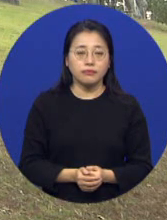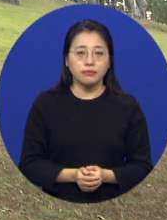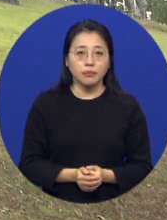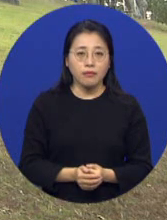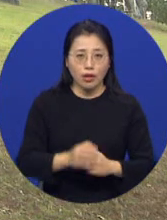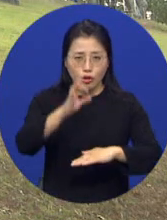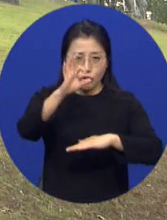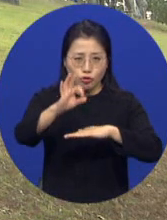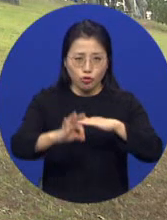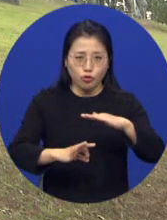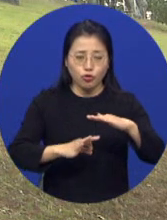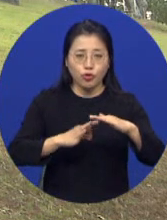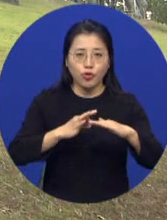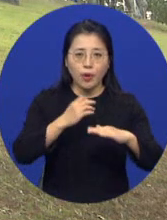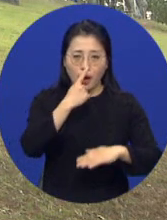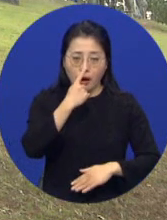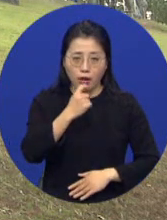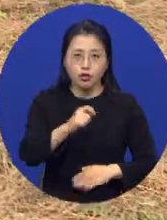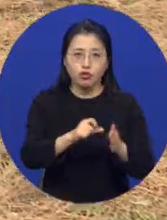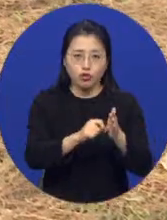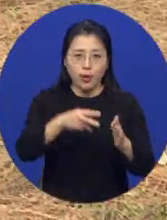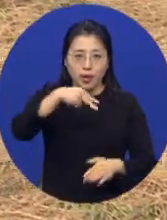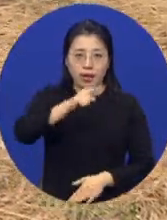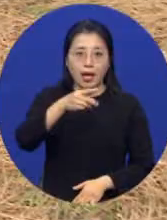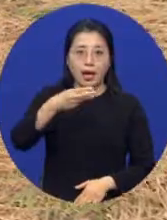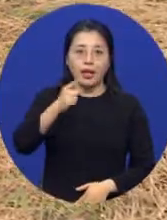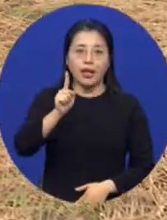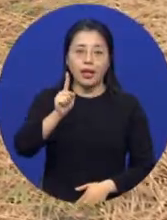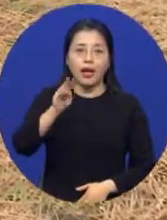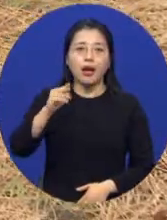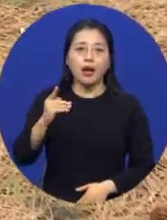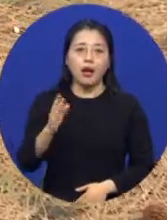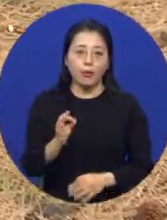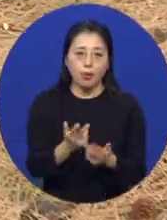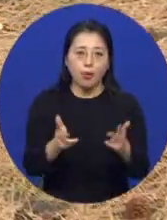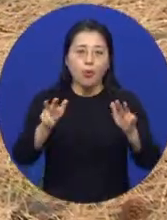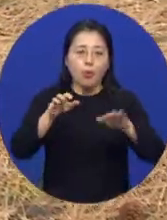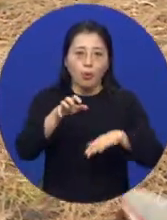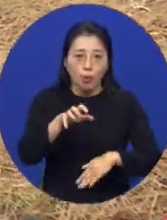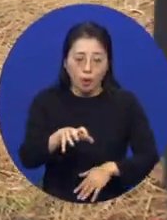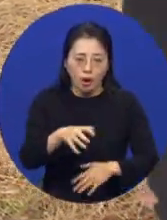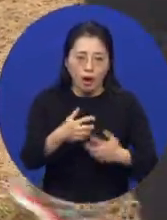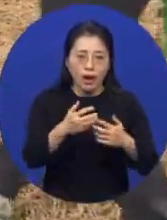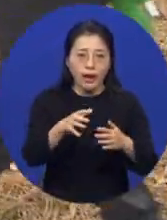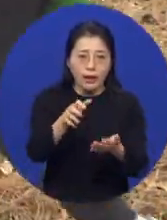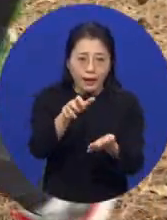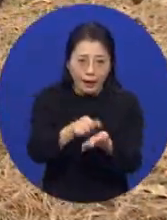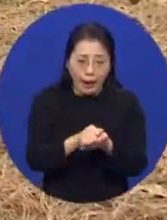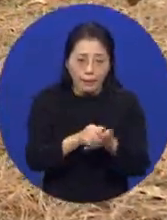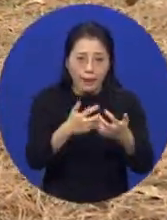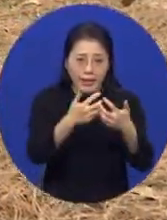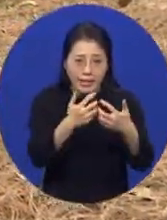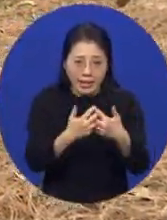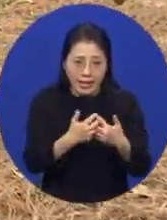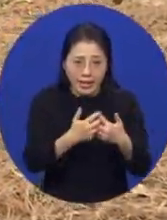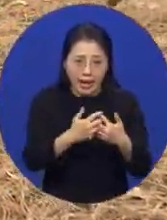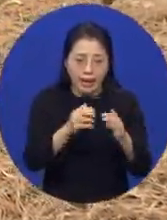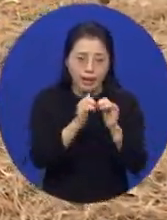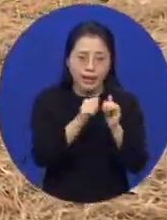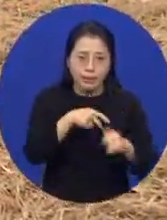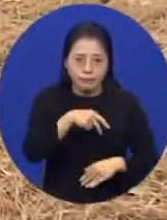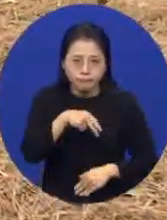일몰로 유명한 제주의 살아본 공원 그물 포획 장비를든 사람들이 수풀로 다가가자 토끼가